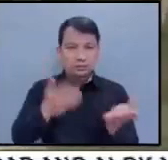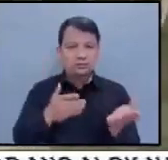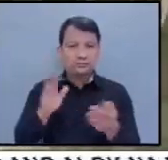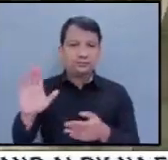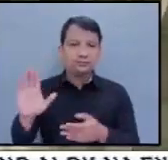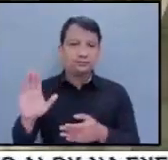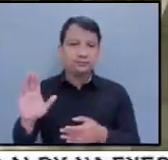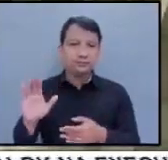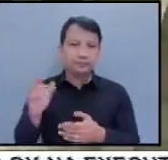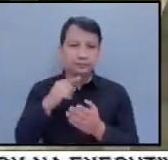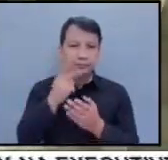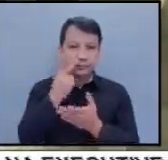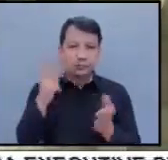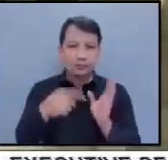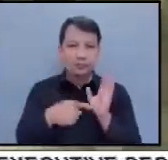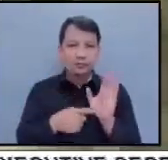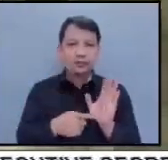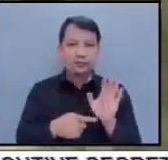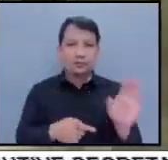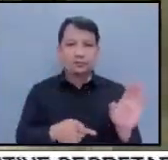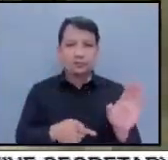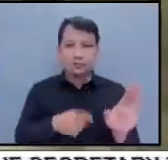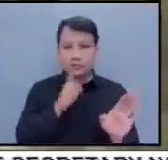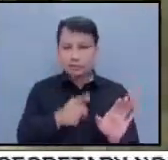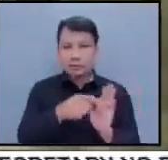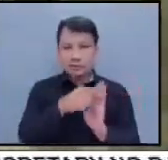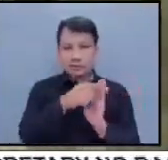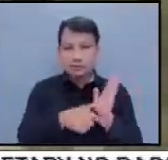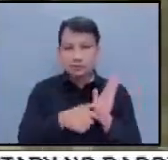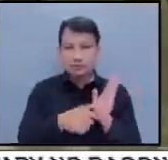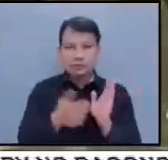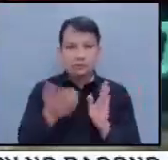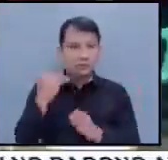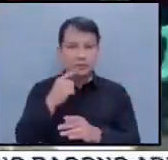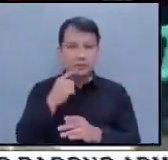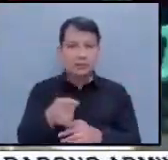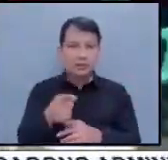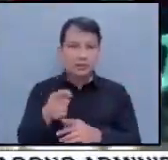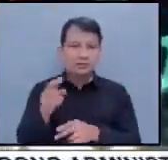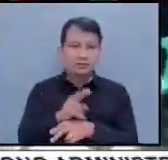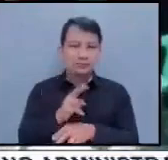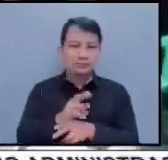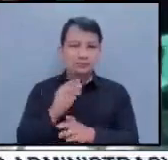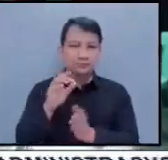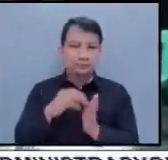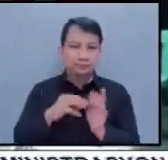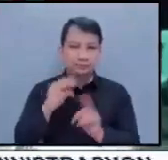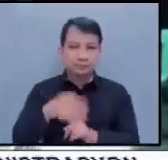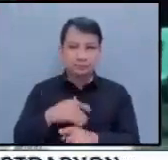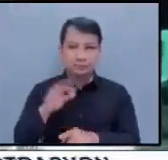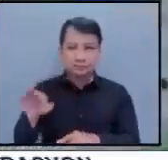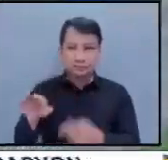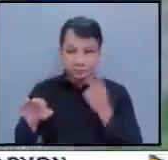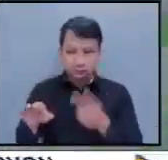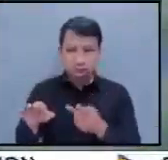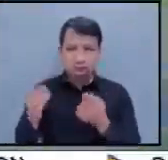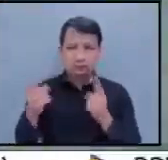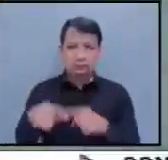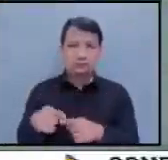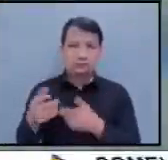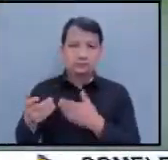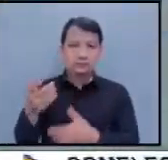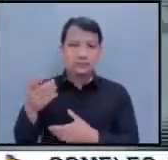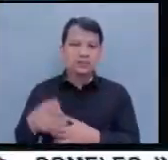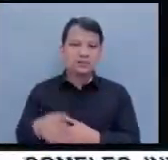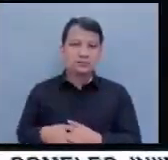ng opisyal na hindi talaga mga balota na ginamit noong eleksyon noong May 9 ang mga natagpuan, sa kabila na ang